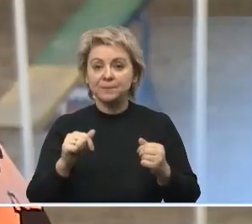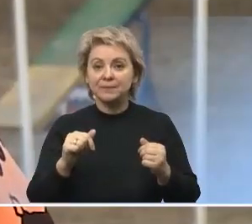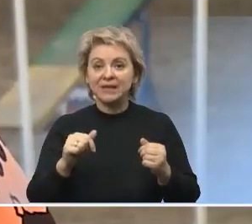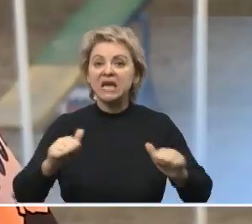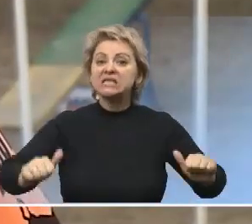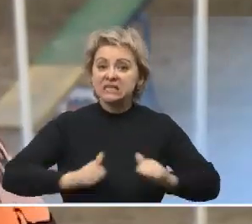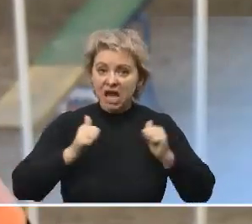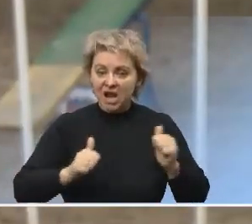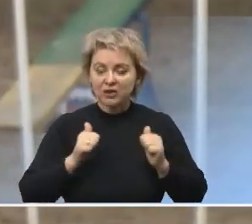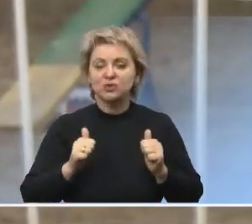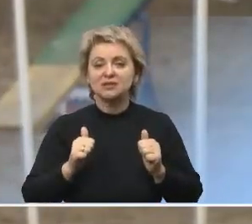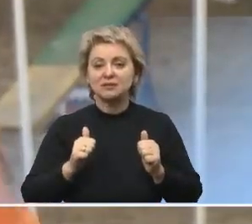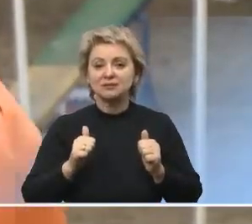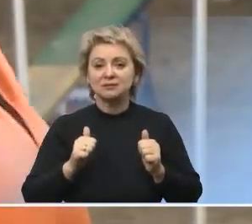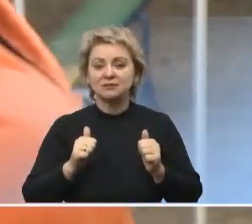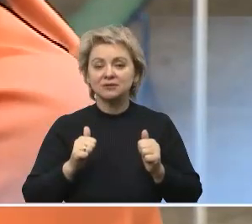старается